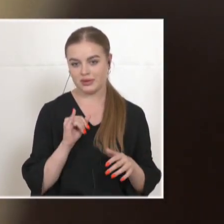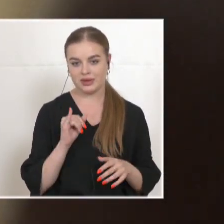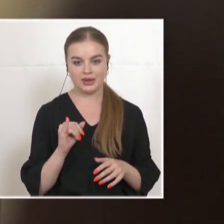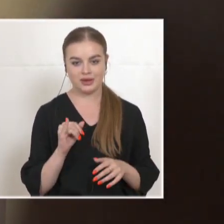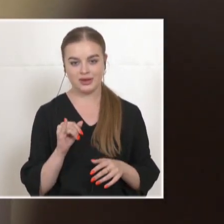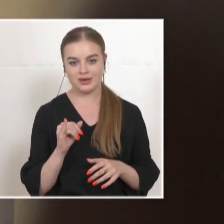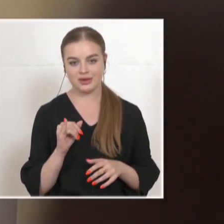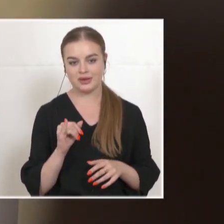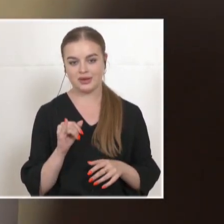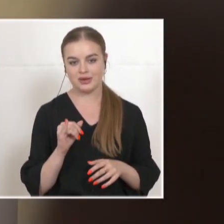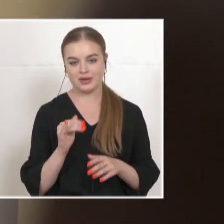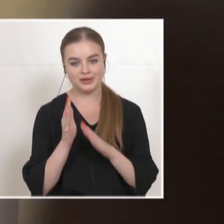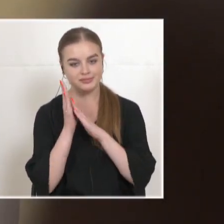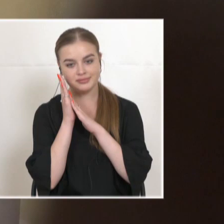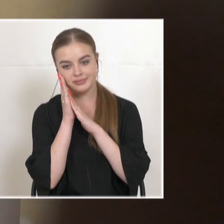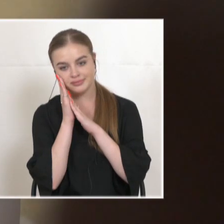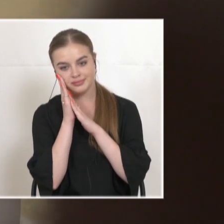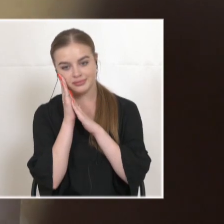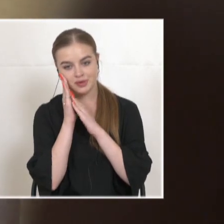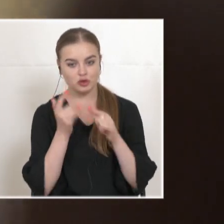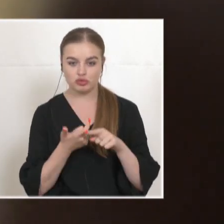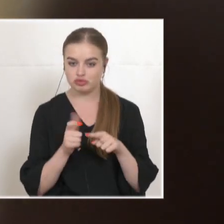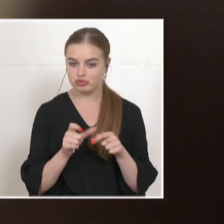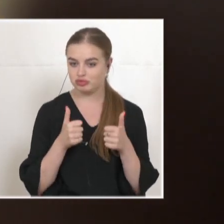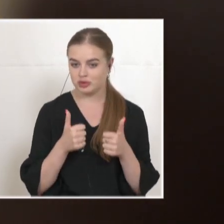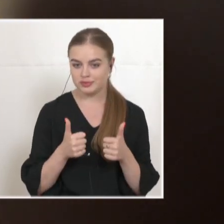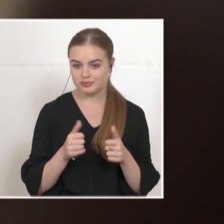І виспатись. Дуже добре.